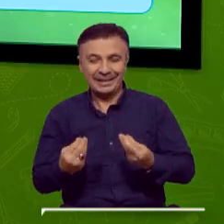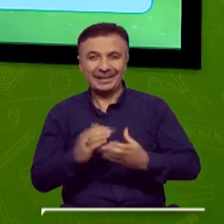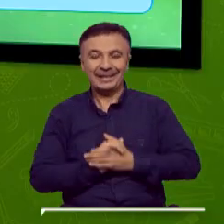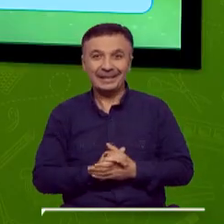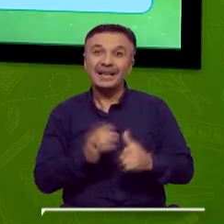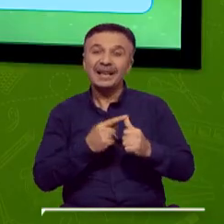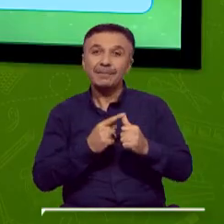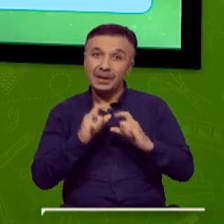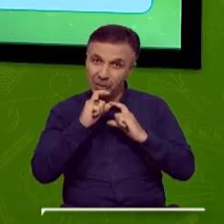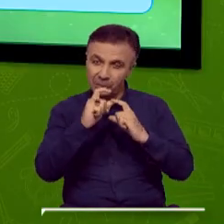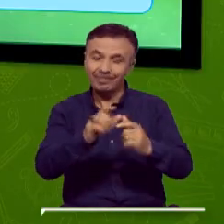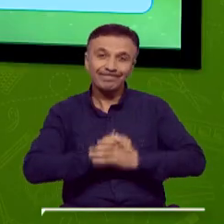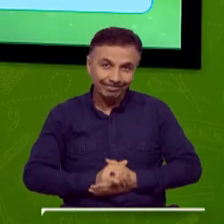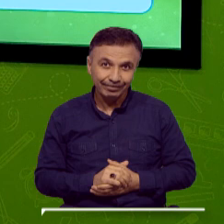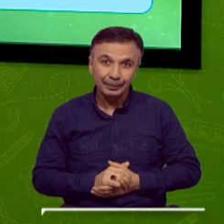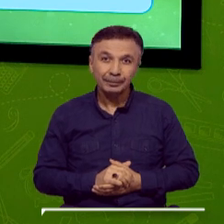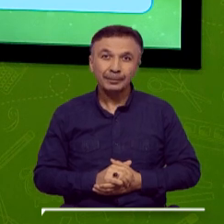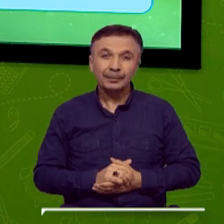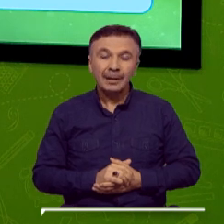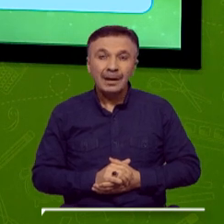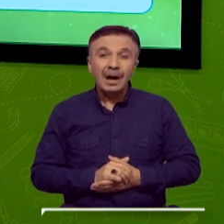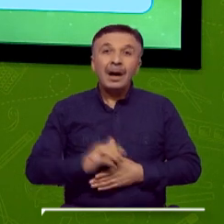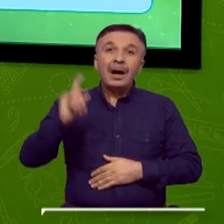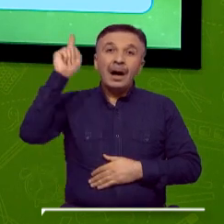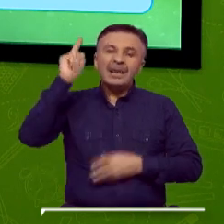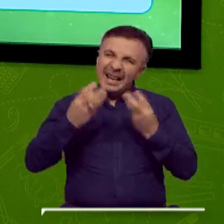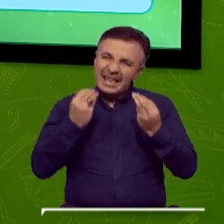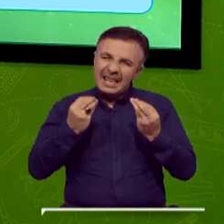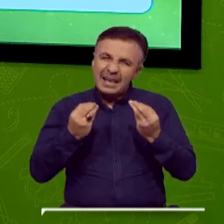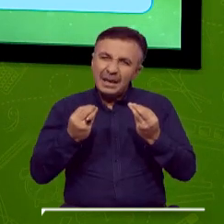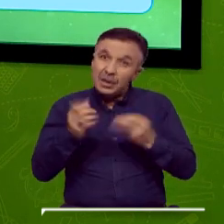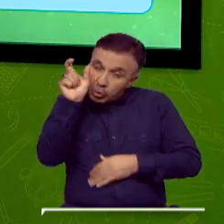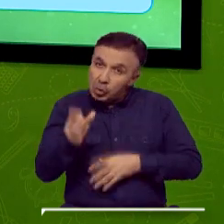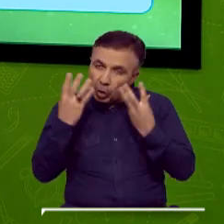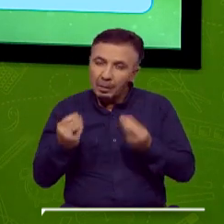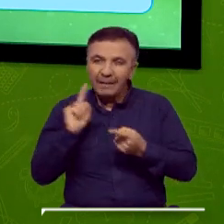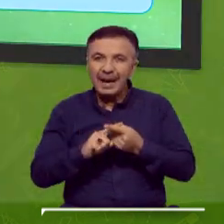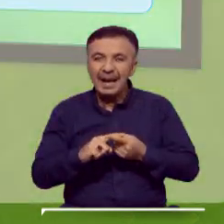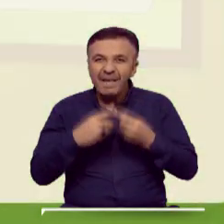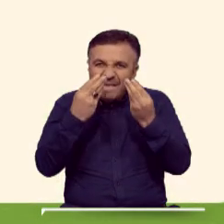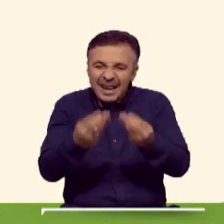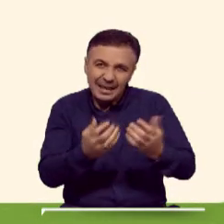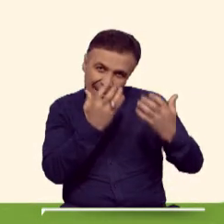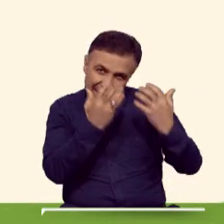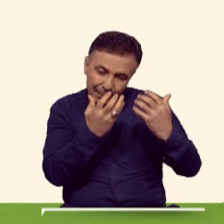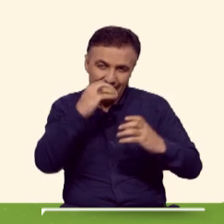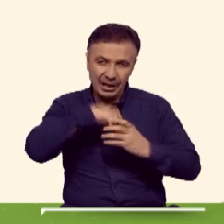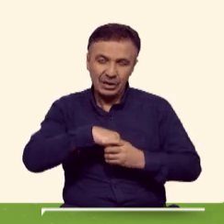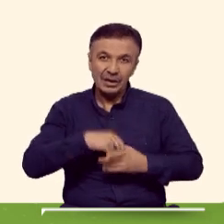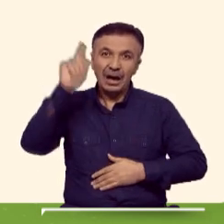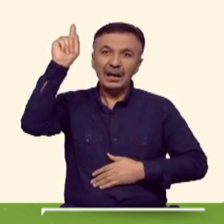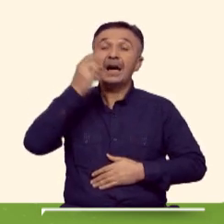İlk sorumuza başlayalım. Allah'a iyi bir kul olmak ve verdiği nimetler için